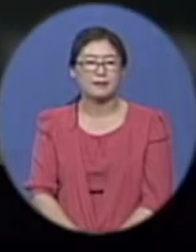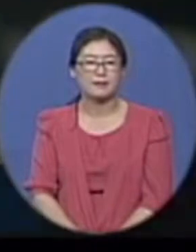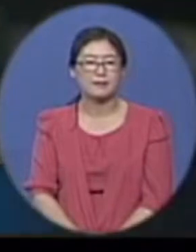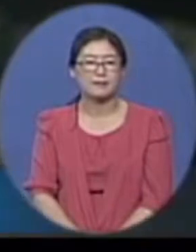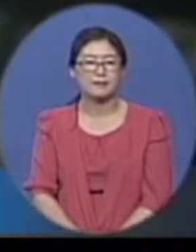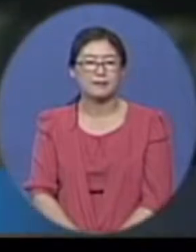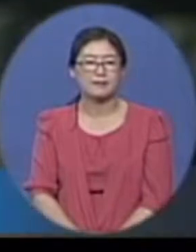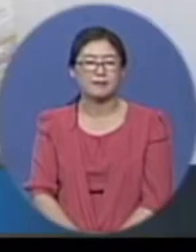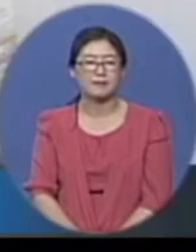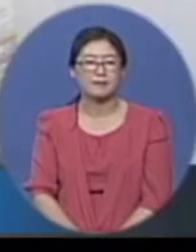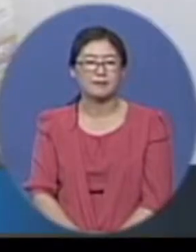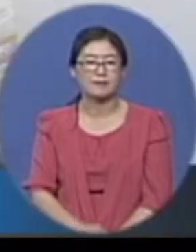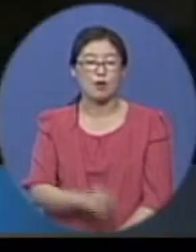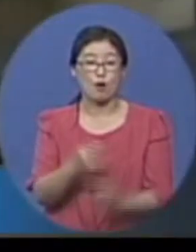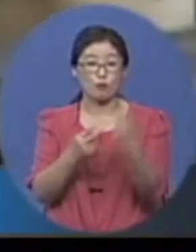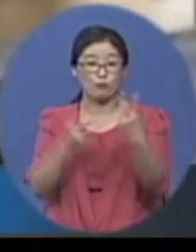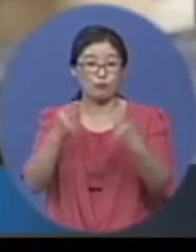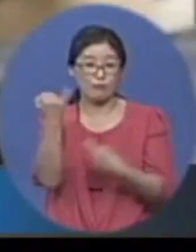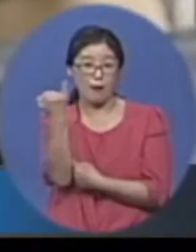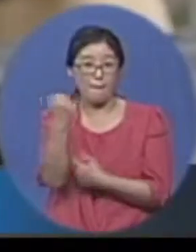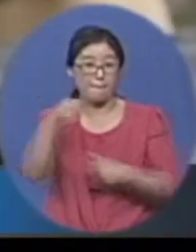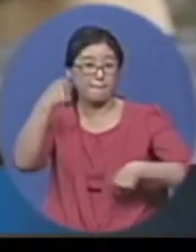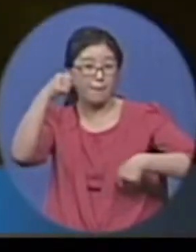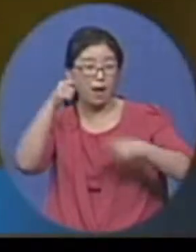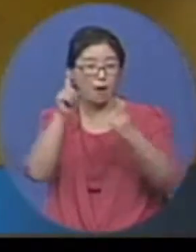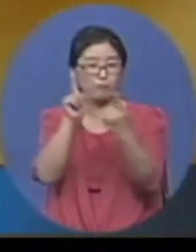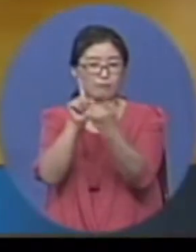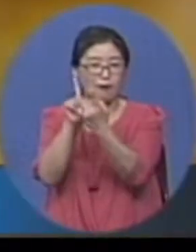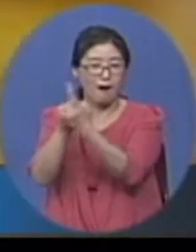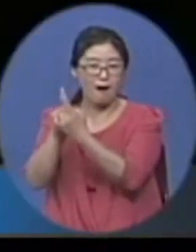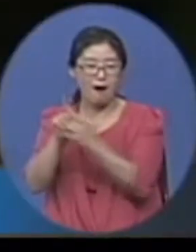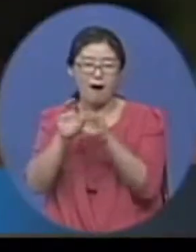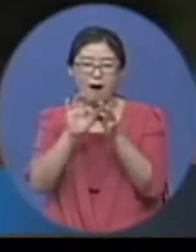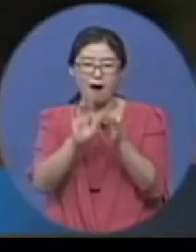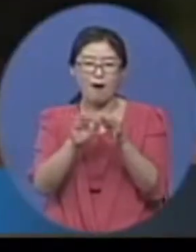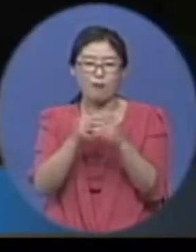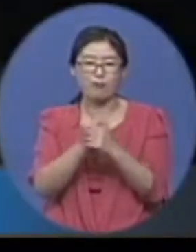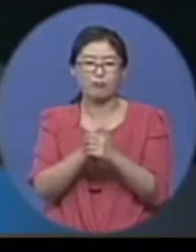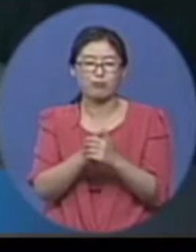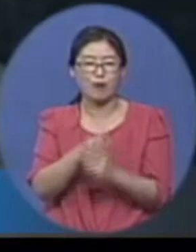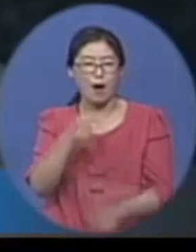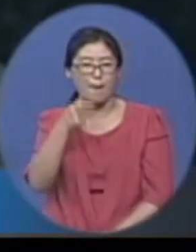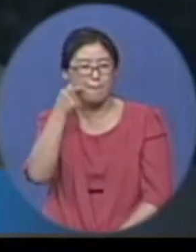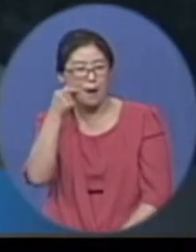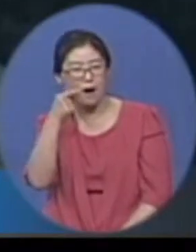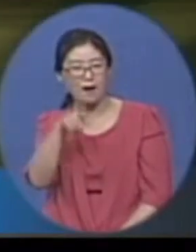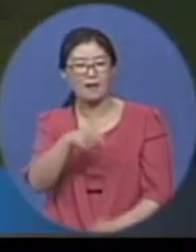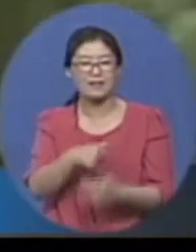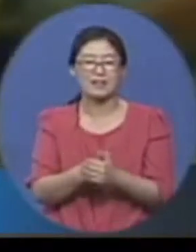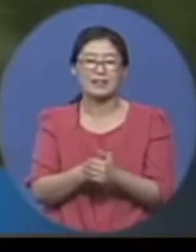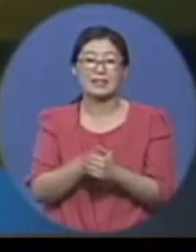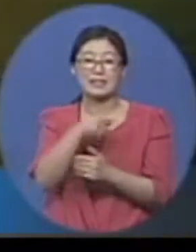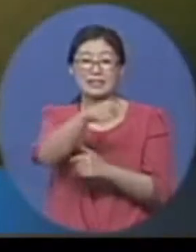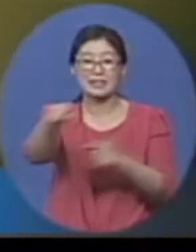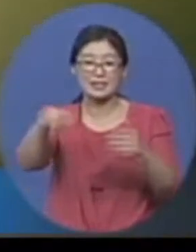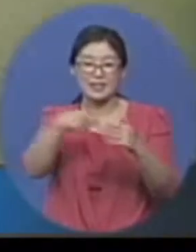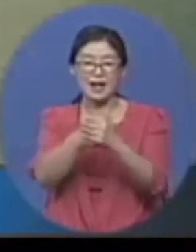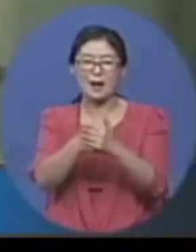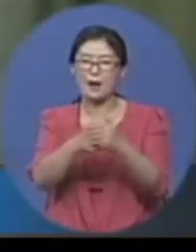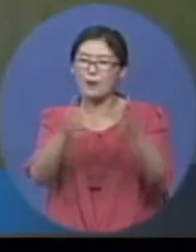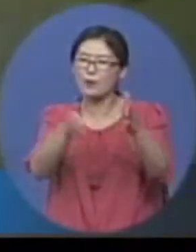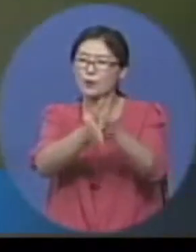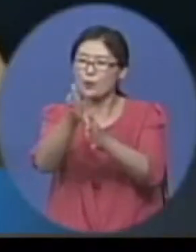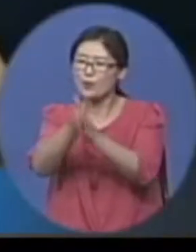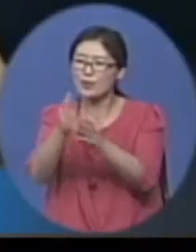핫 아이콘으로 불리는 두 여배우의 만남으로 화제를 모으는 영화 차이나타운. 차이나타운의 실질적인 지배자인